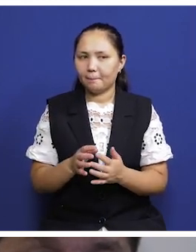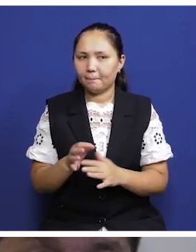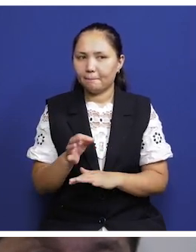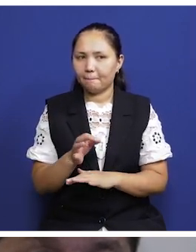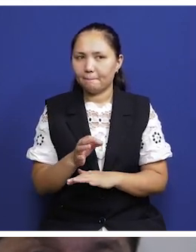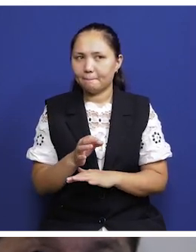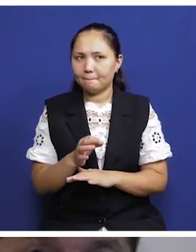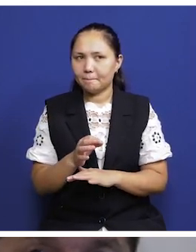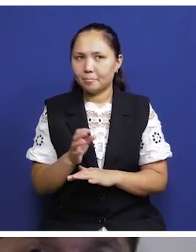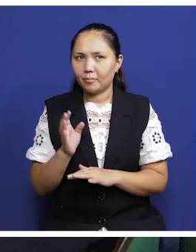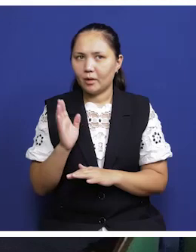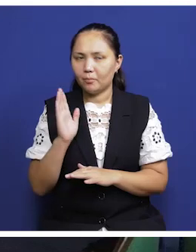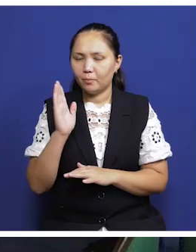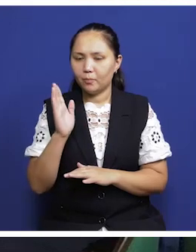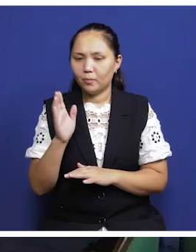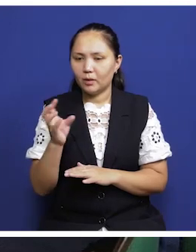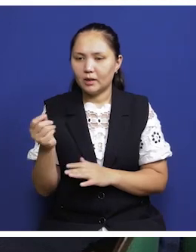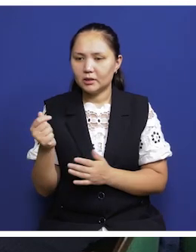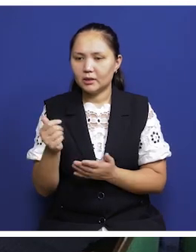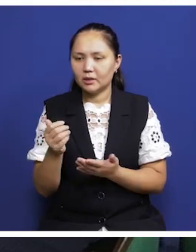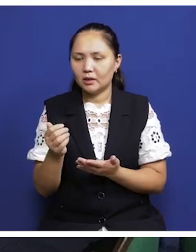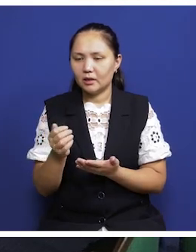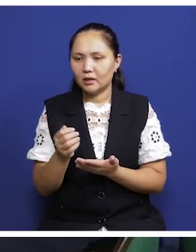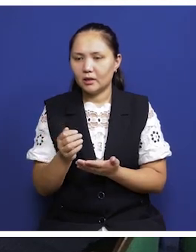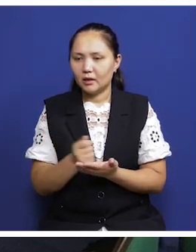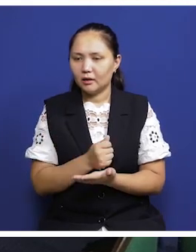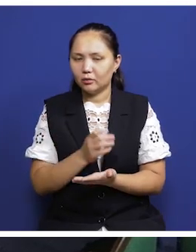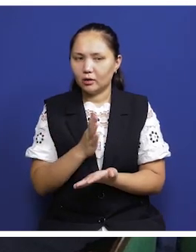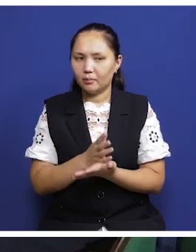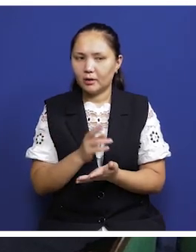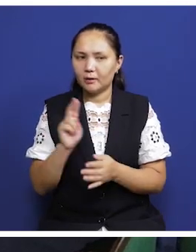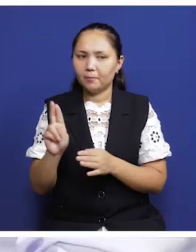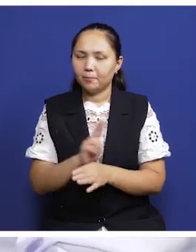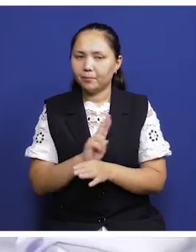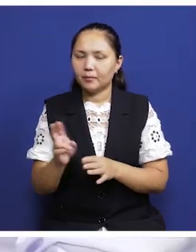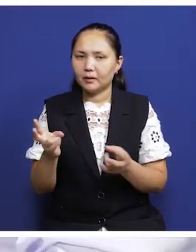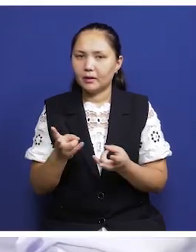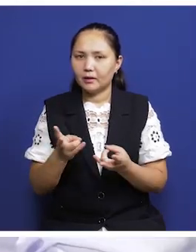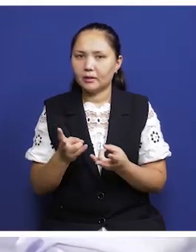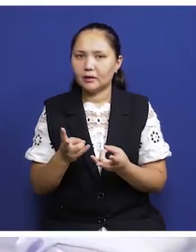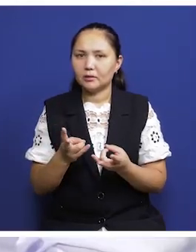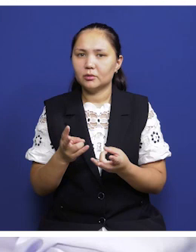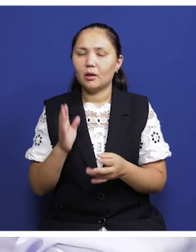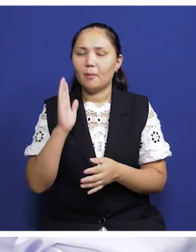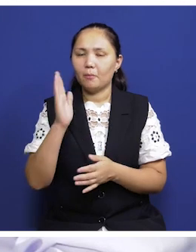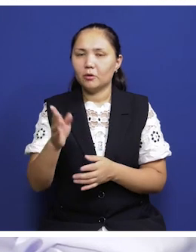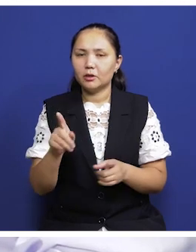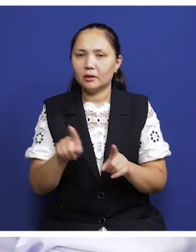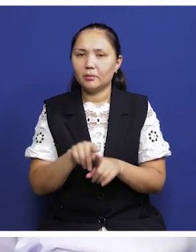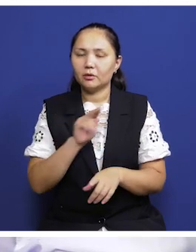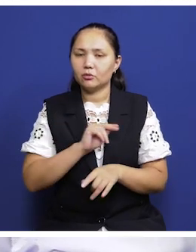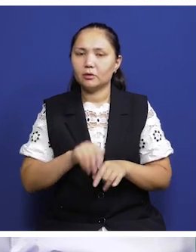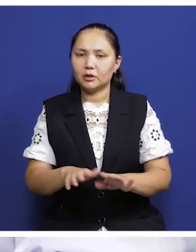осы жылға ағымдағы жөндеуге қаражат қарастырып отырмыз деп отыр. Енді күрделі жөндеуге қаражат кететін болса, алдағы уақытта бірге біз